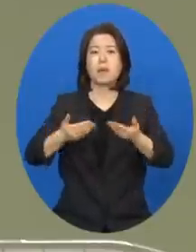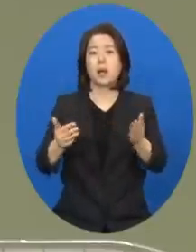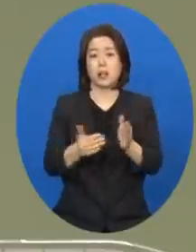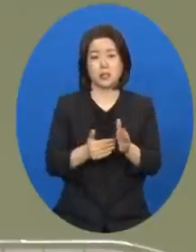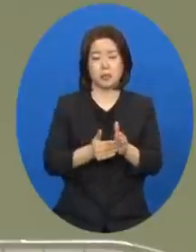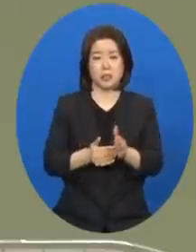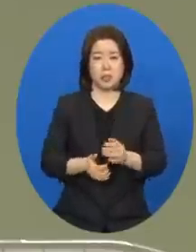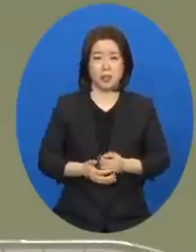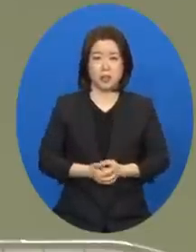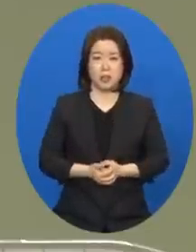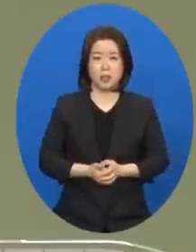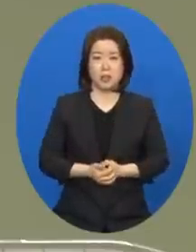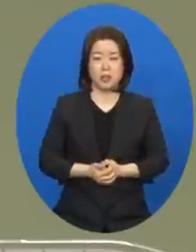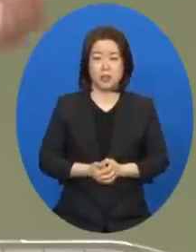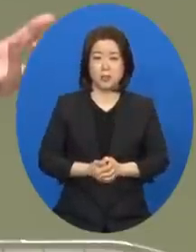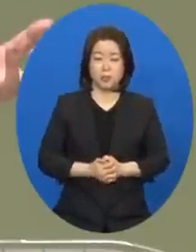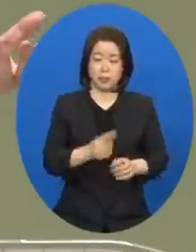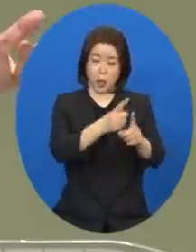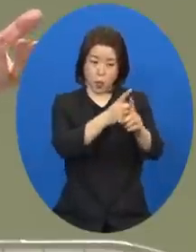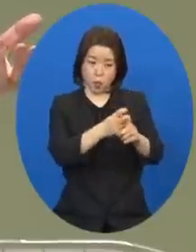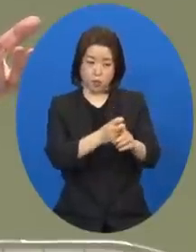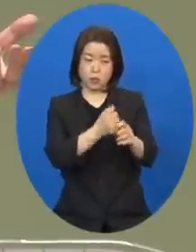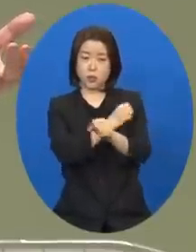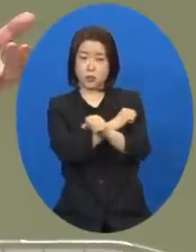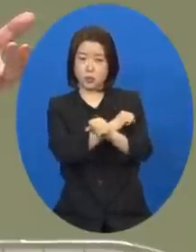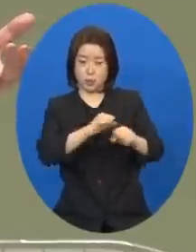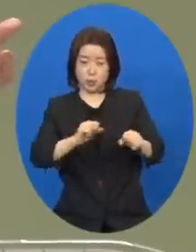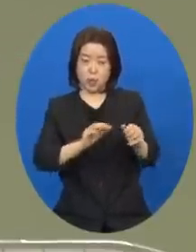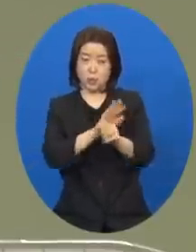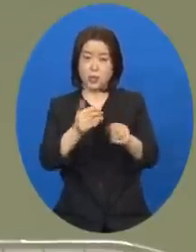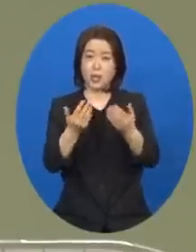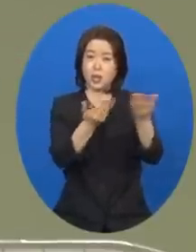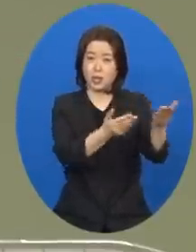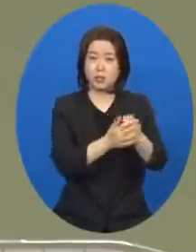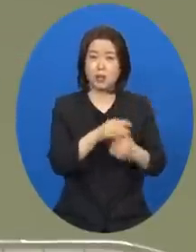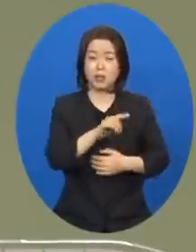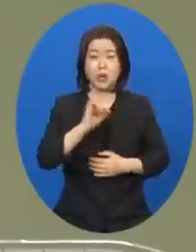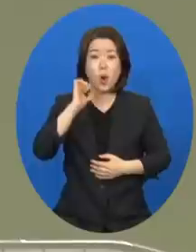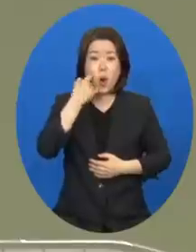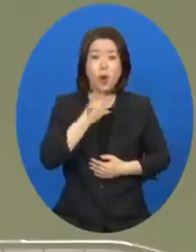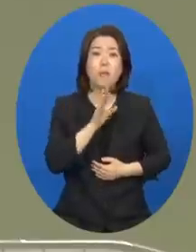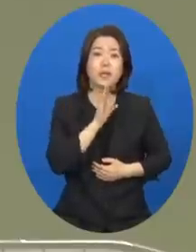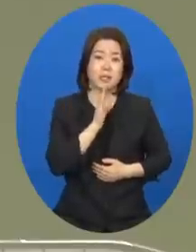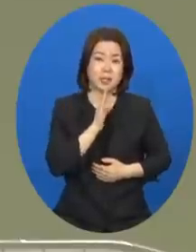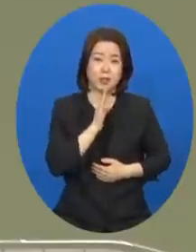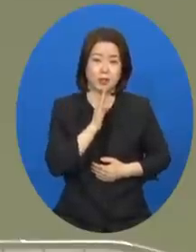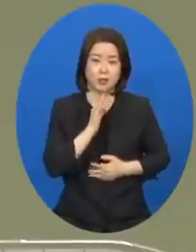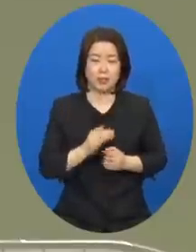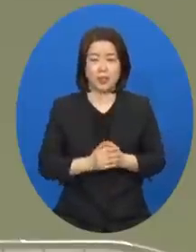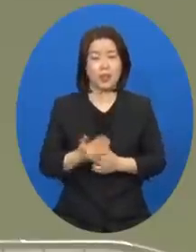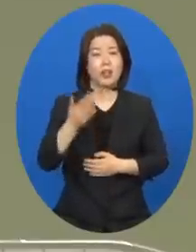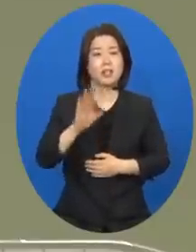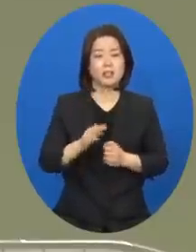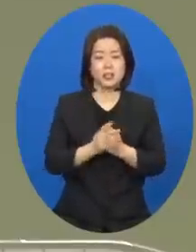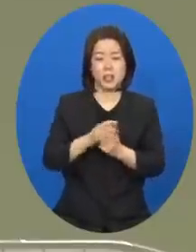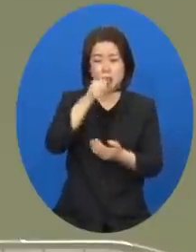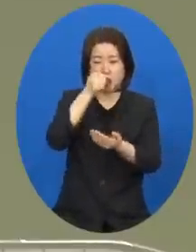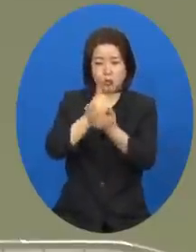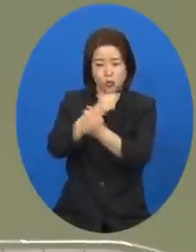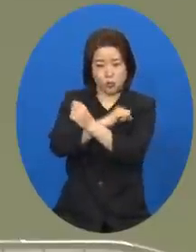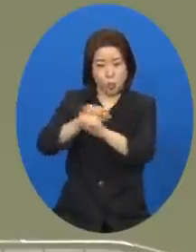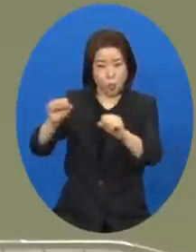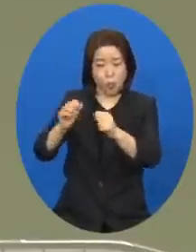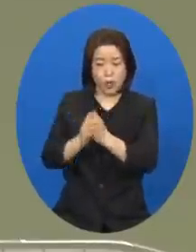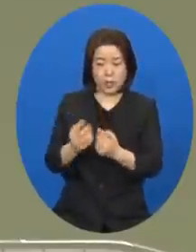거라니까. 원수를 용서하는 거, 사랑하는 거, 그것도 어려운 일이긴 하죠. 근데 속죄함을 받은